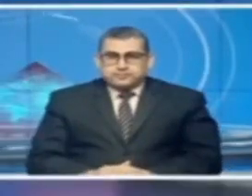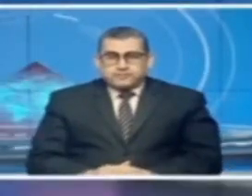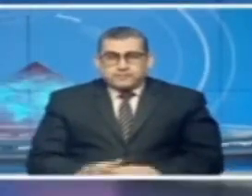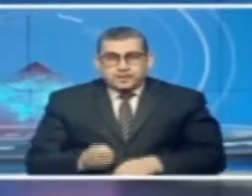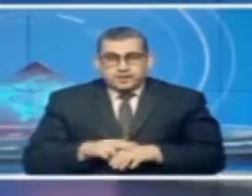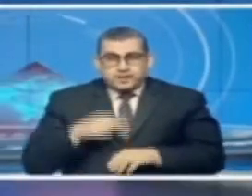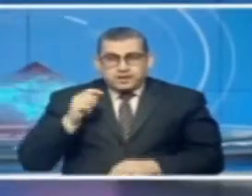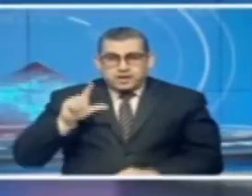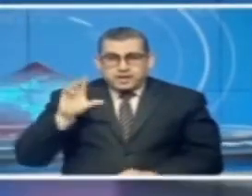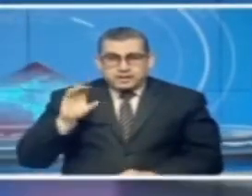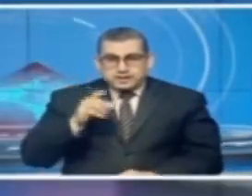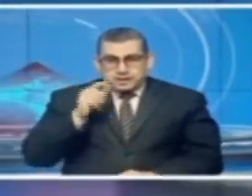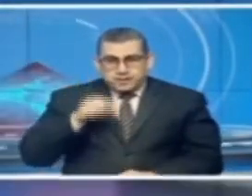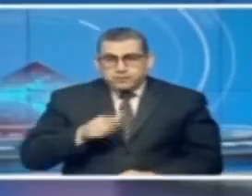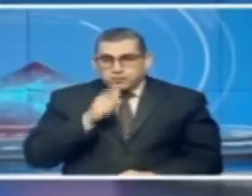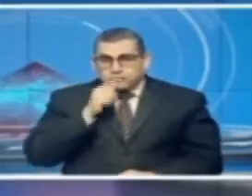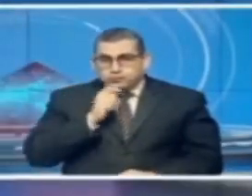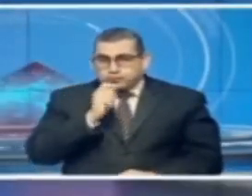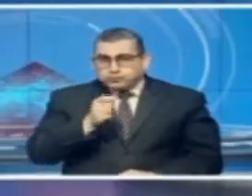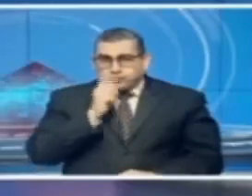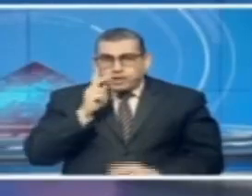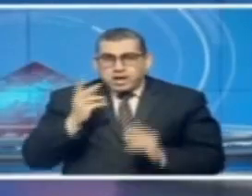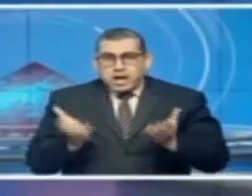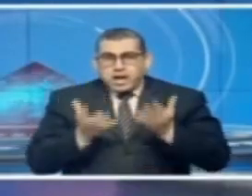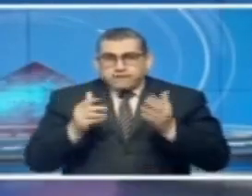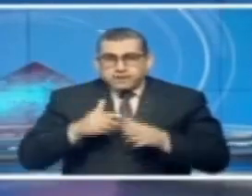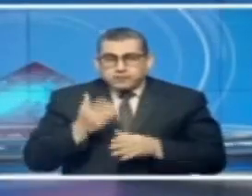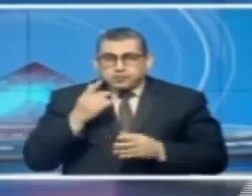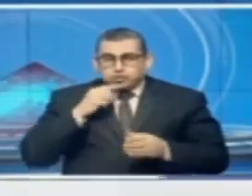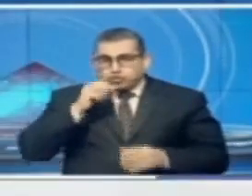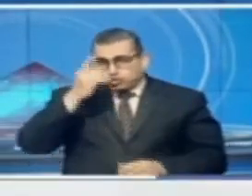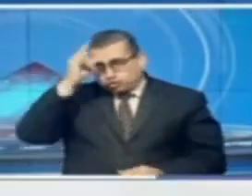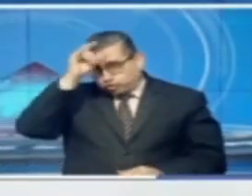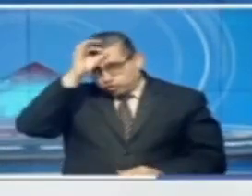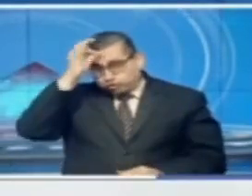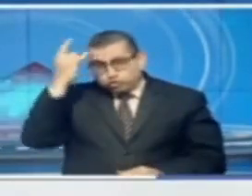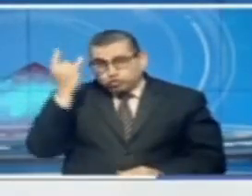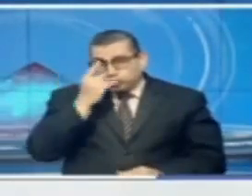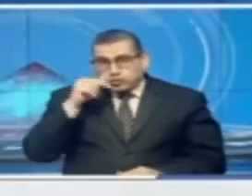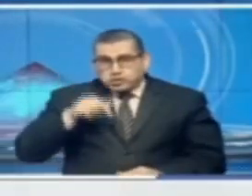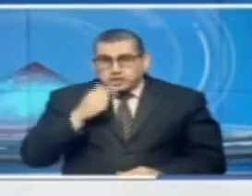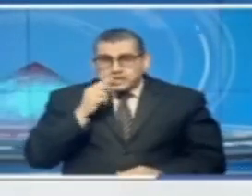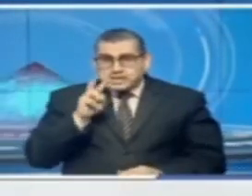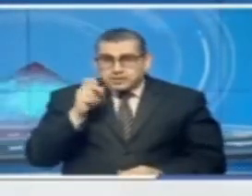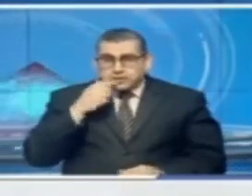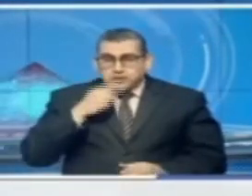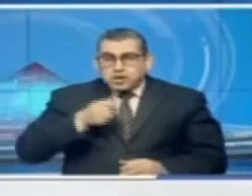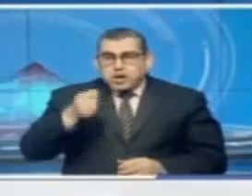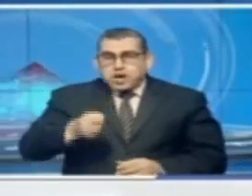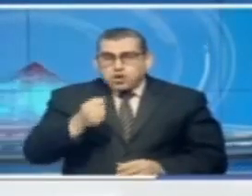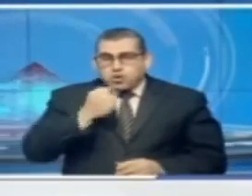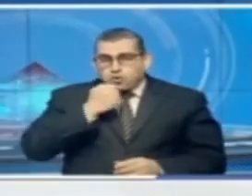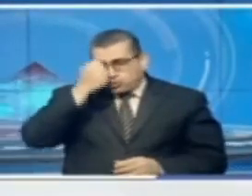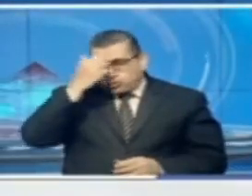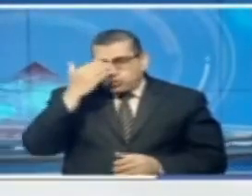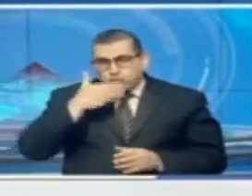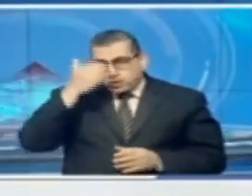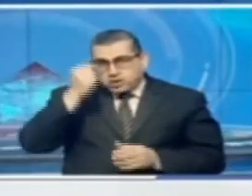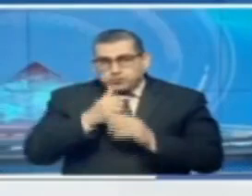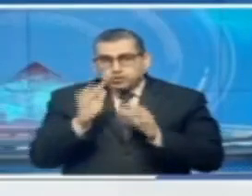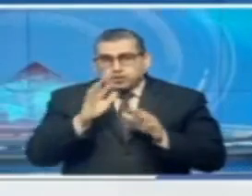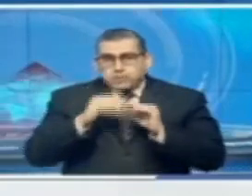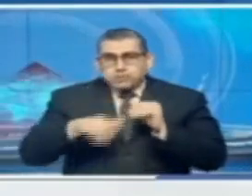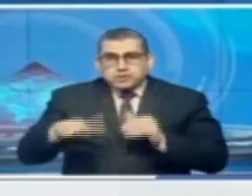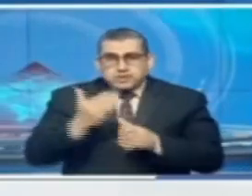وبركاته. الرئيس عبد الفتاح السيسي خلال كلمته في الاحتفال بعيد الشرطة 70 حرص على تقديم التهنئة للشعب المصري